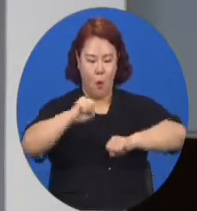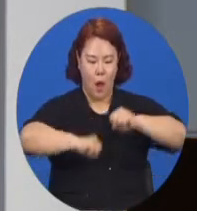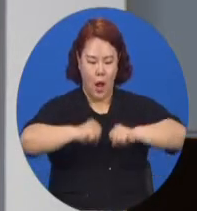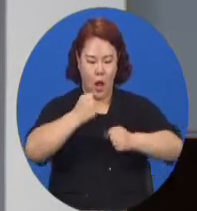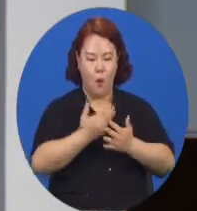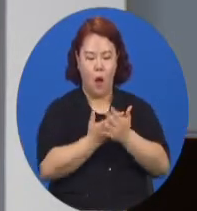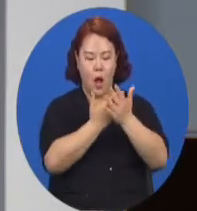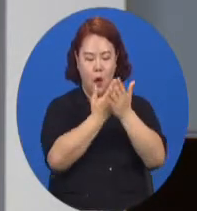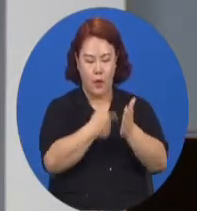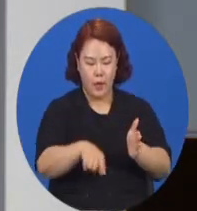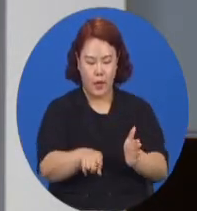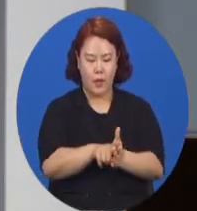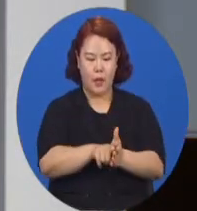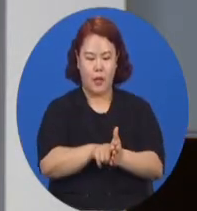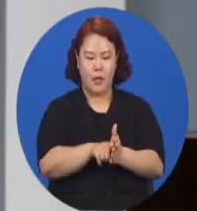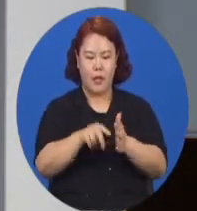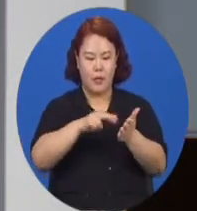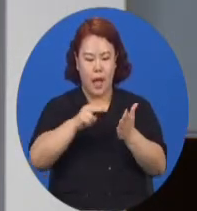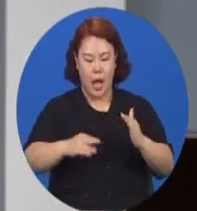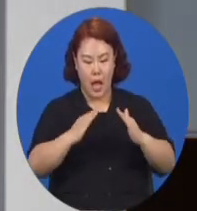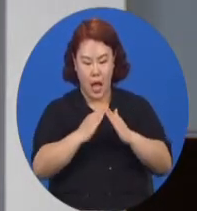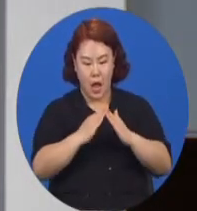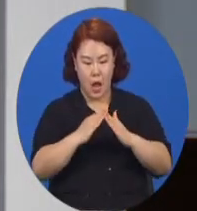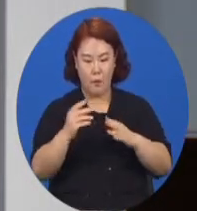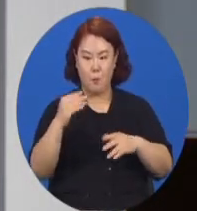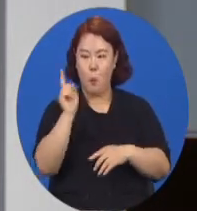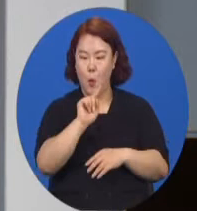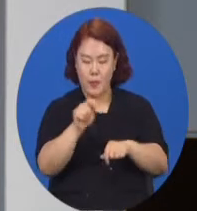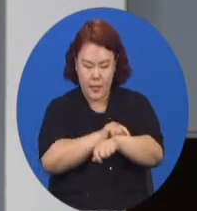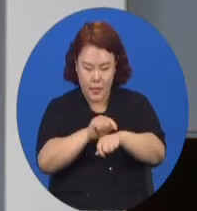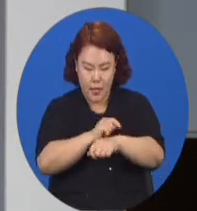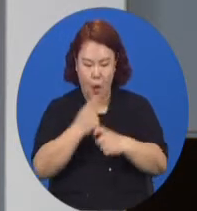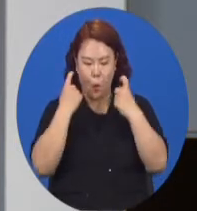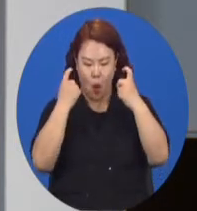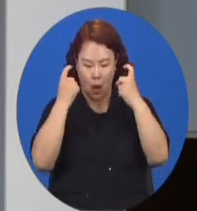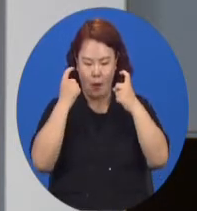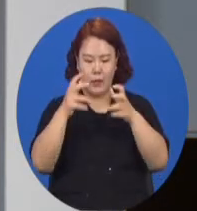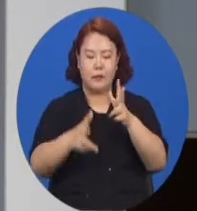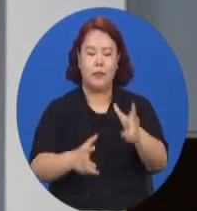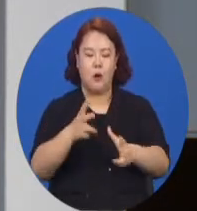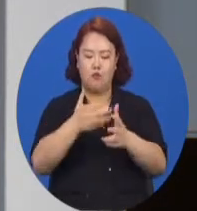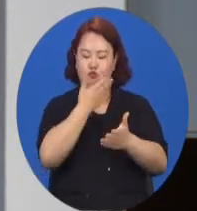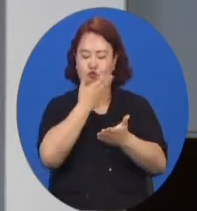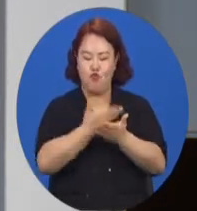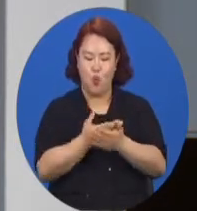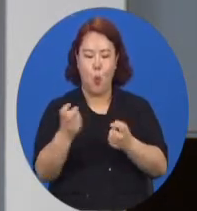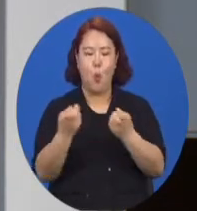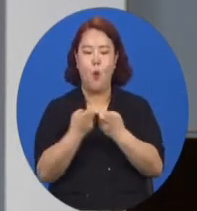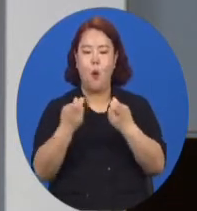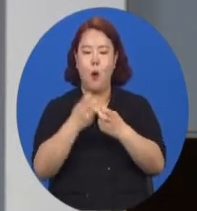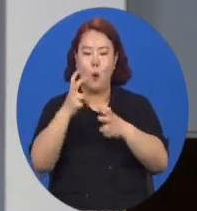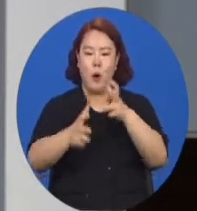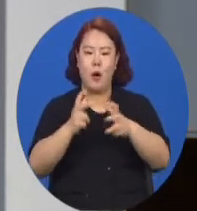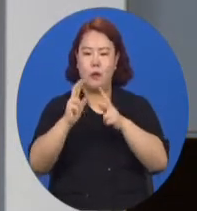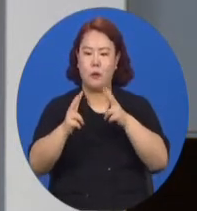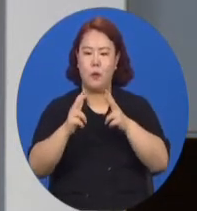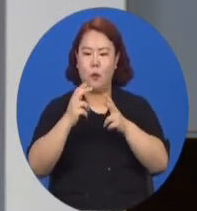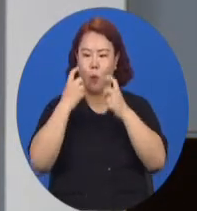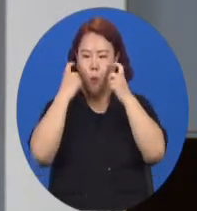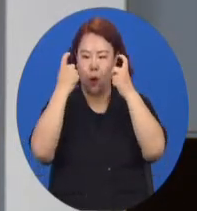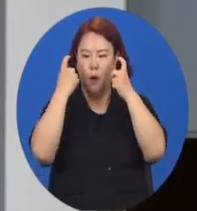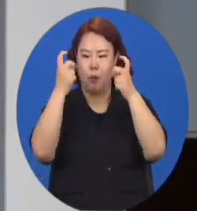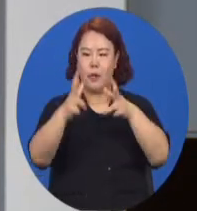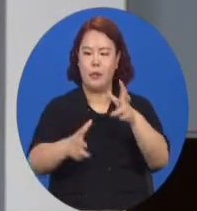경제 활성화를 위해서 단양하면 특히 또 관광 산업이 중요하니까요. 어떻게 관광 산업을 발전시키실지 또 기업은 어떻게 유치를